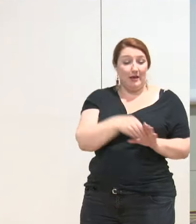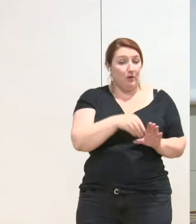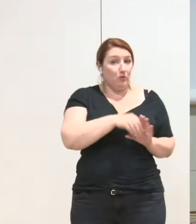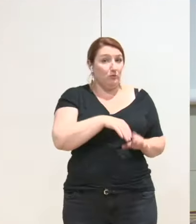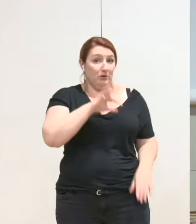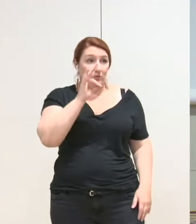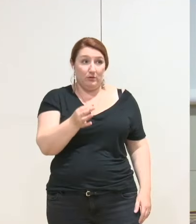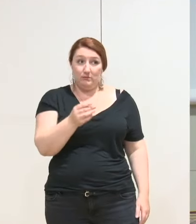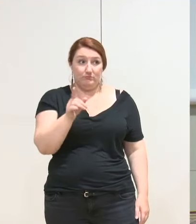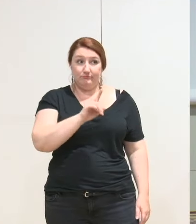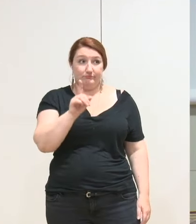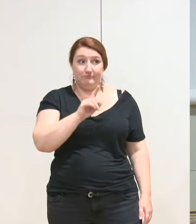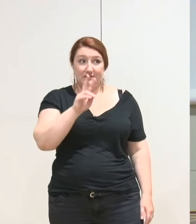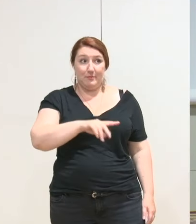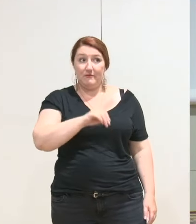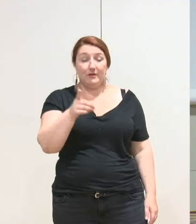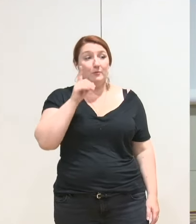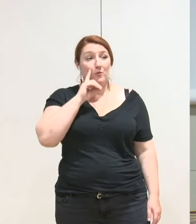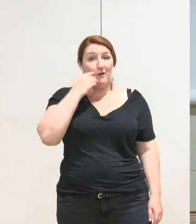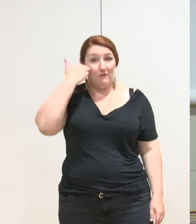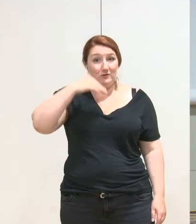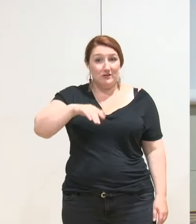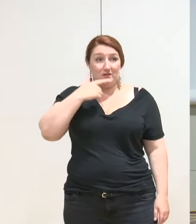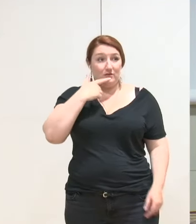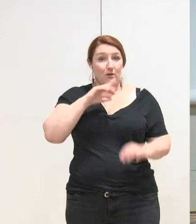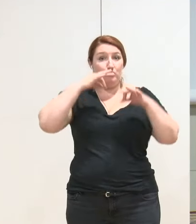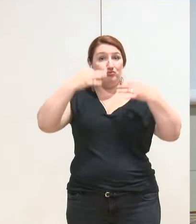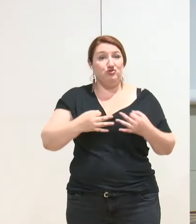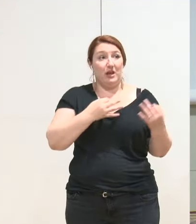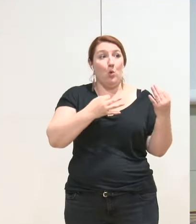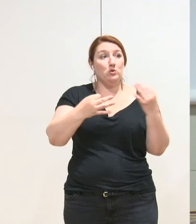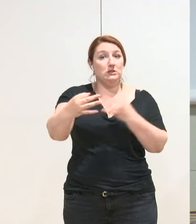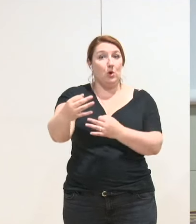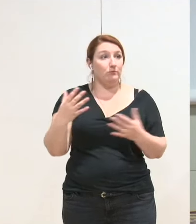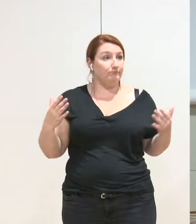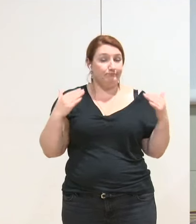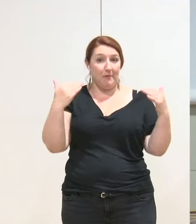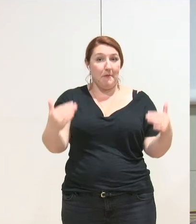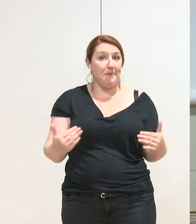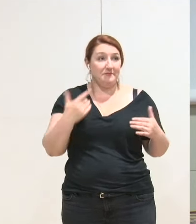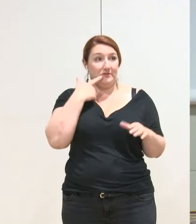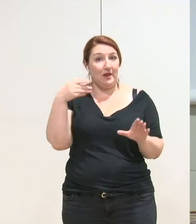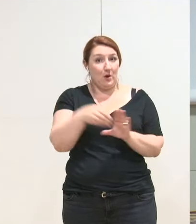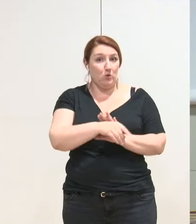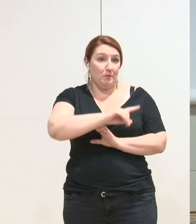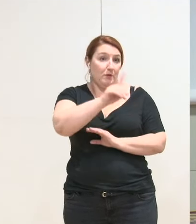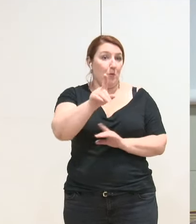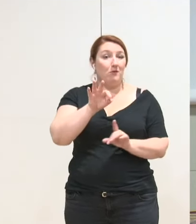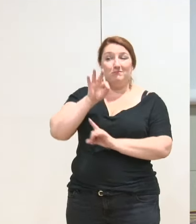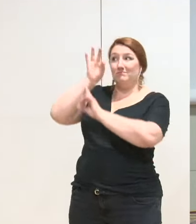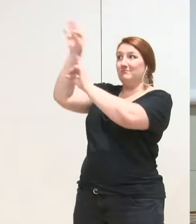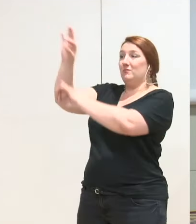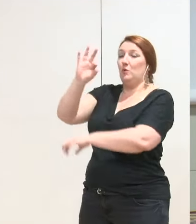savez aussi bien que moi cela se fait à budget constant et donc il n'y aura pas d'économie réalisée sur ces transferts de